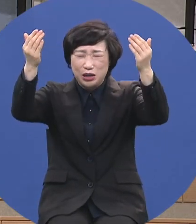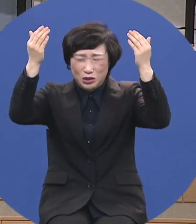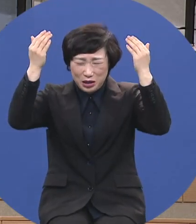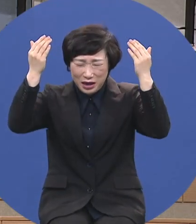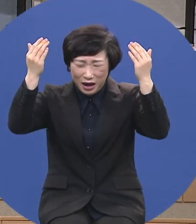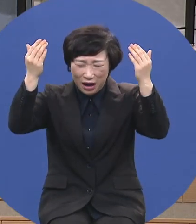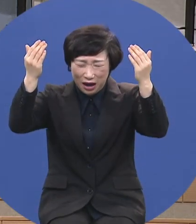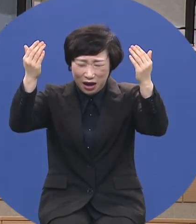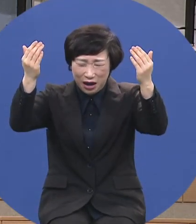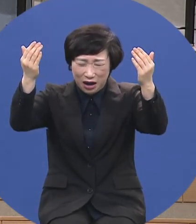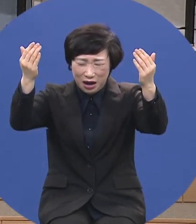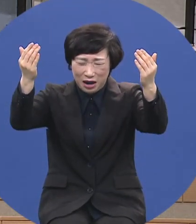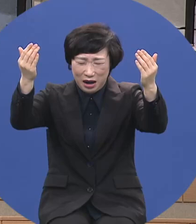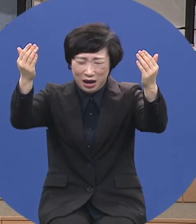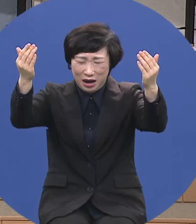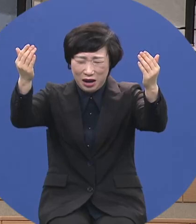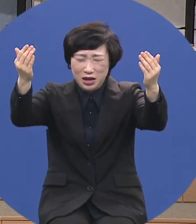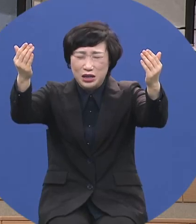주여,